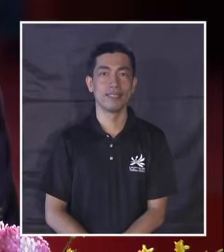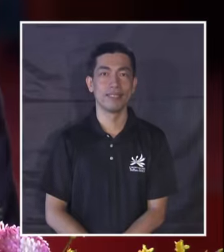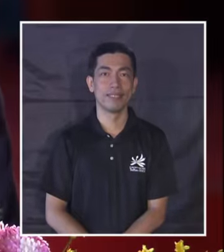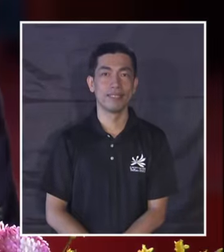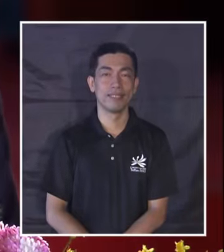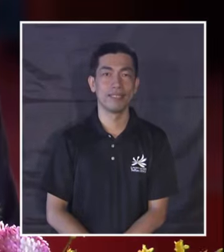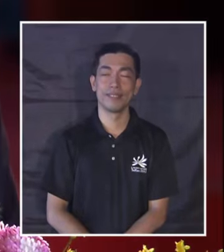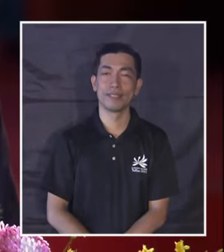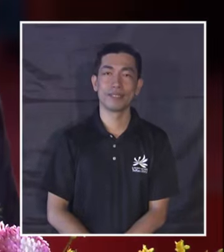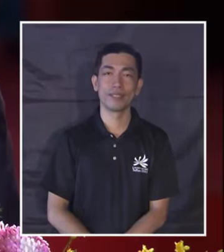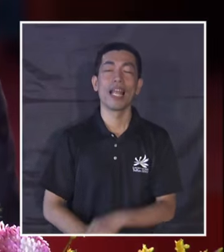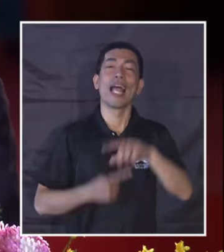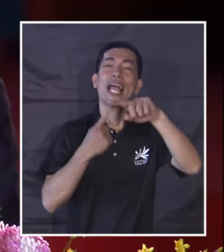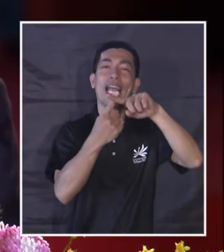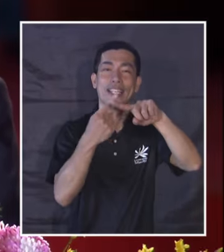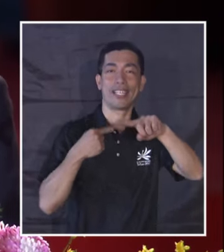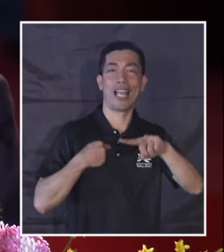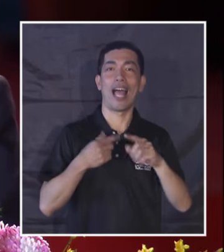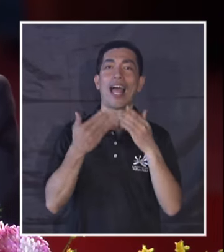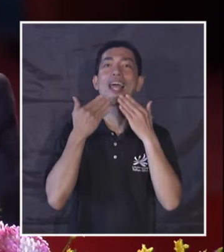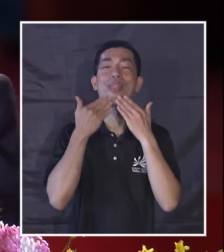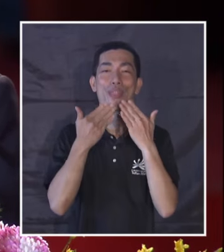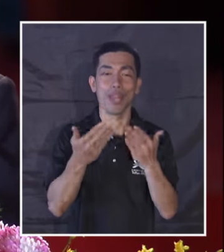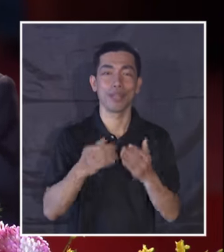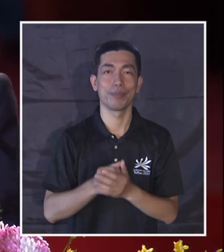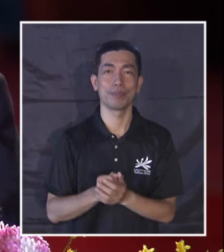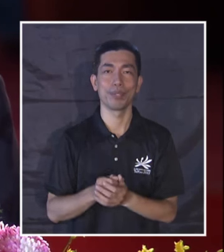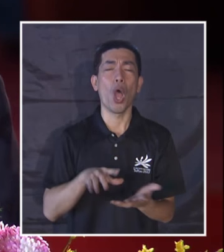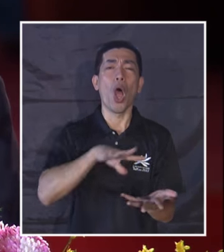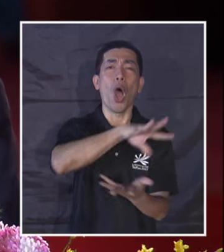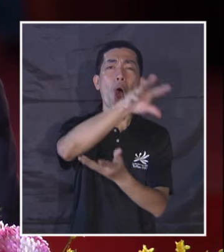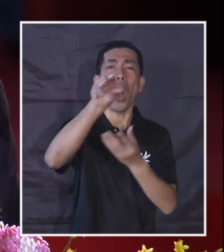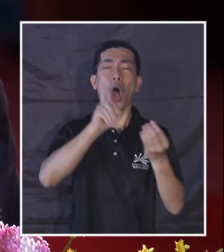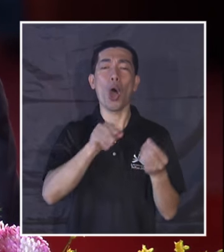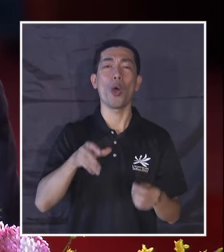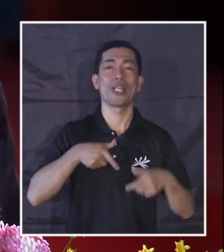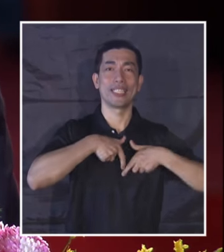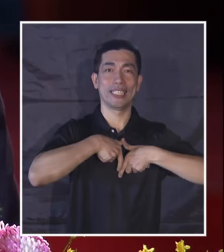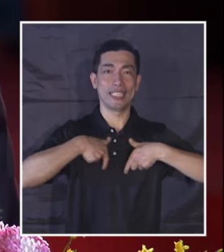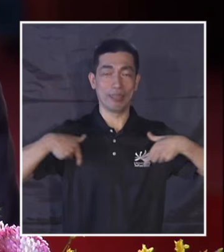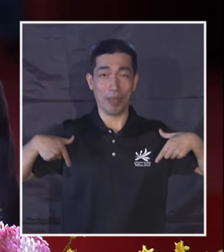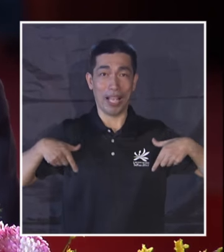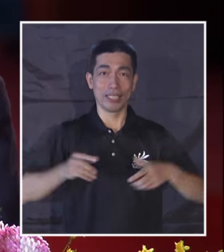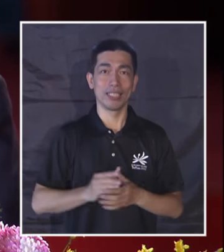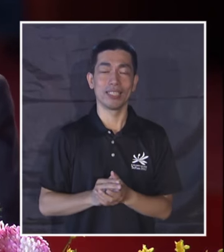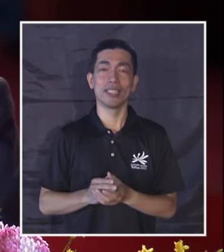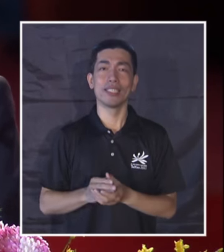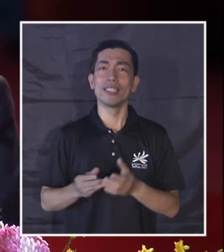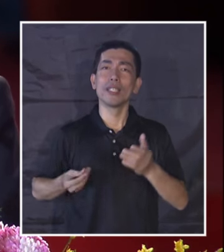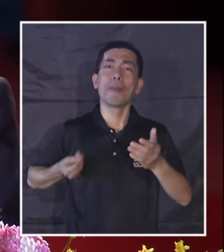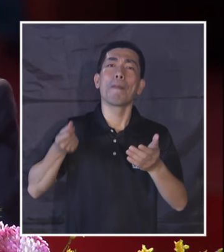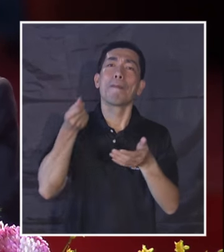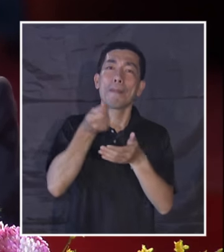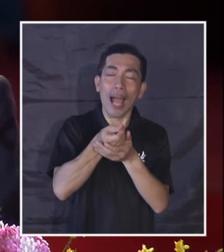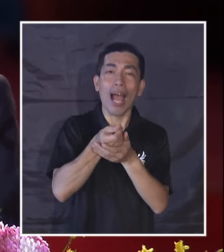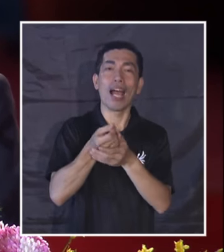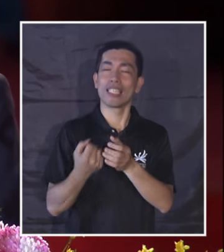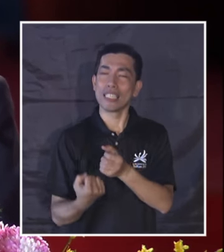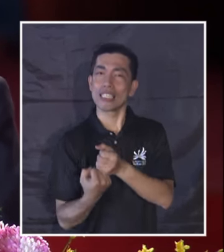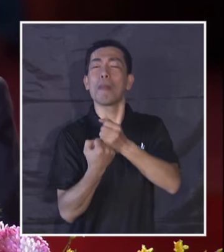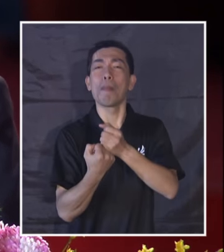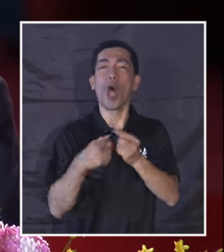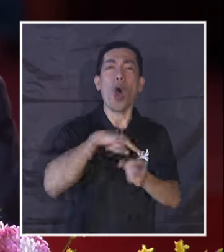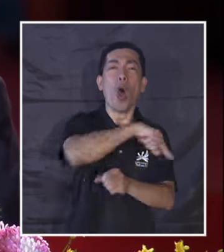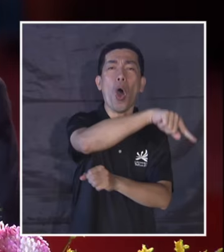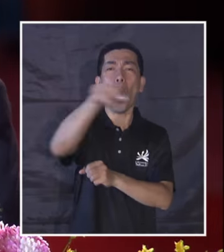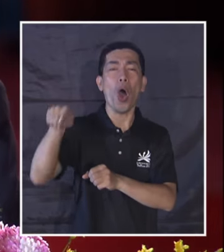我要谢谢所有的赞助厂商，因为你们的慷慨支持，今天的运动会